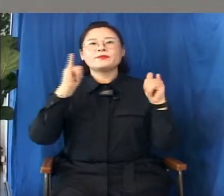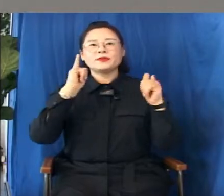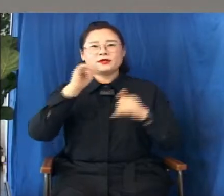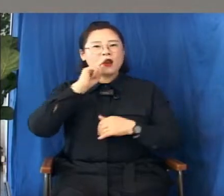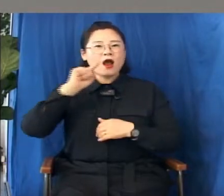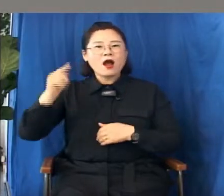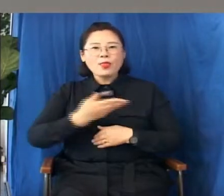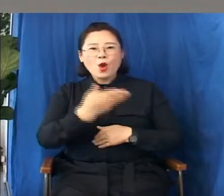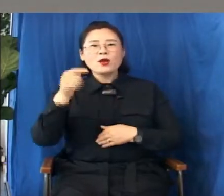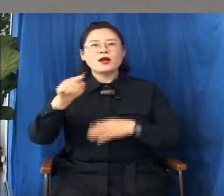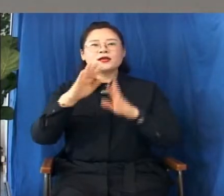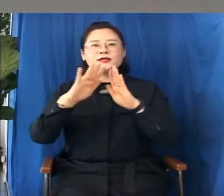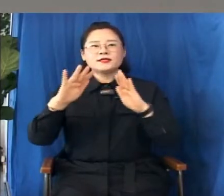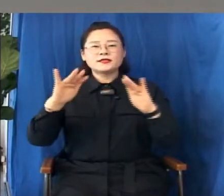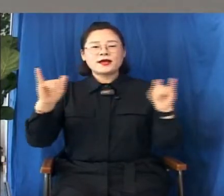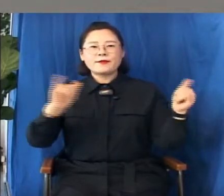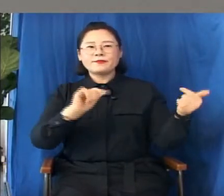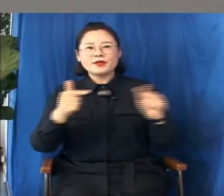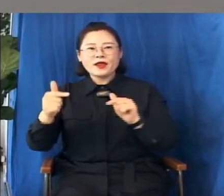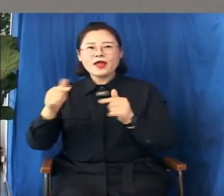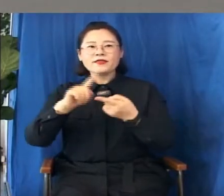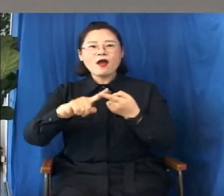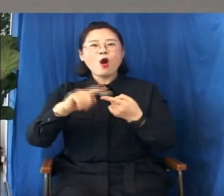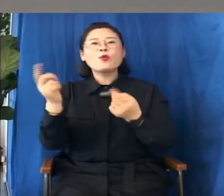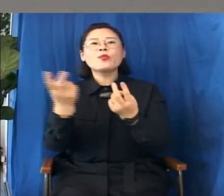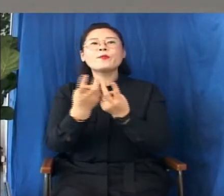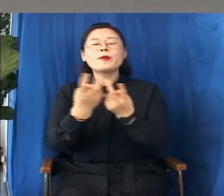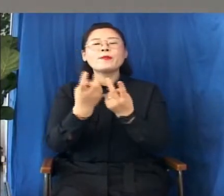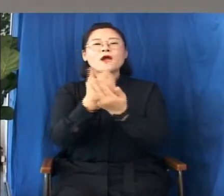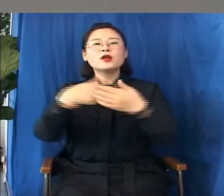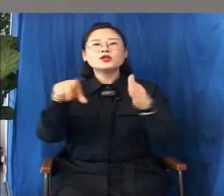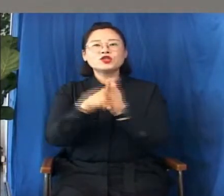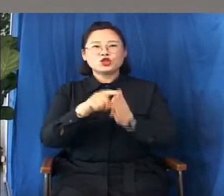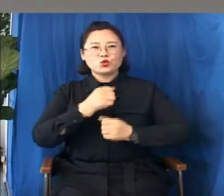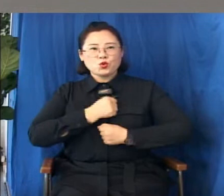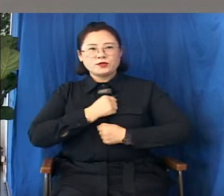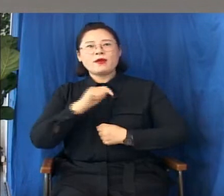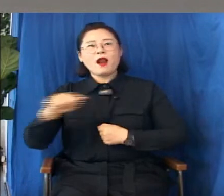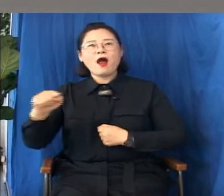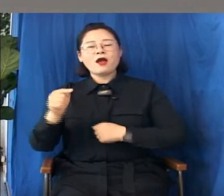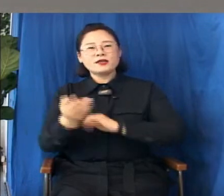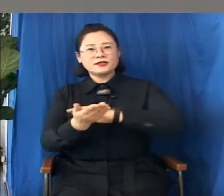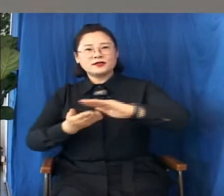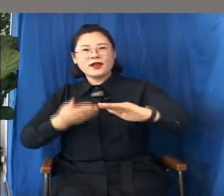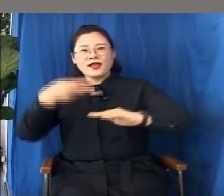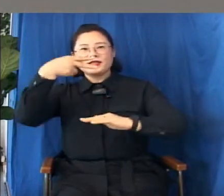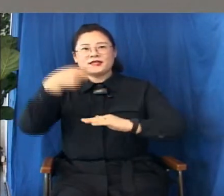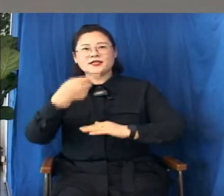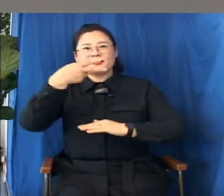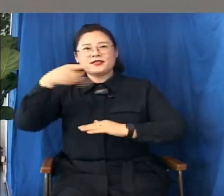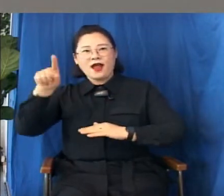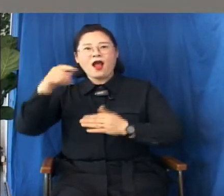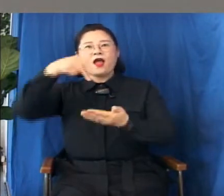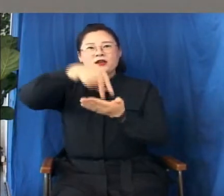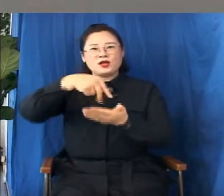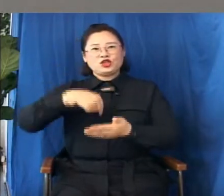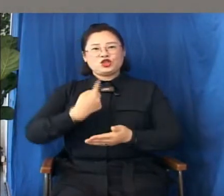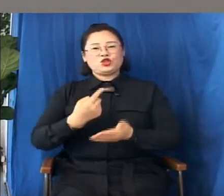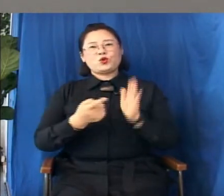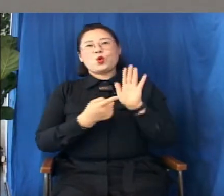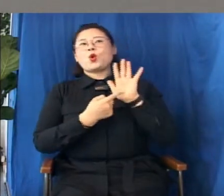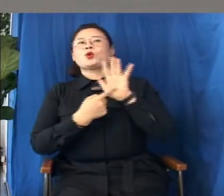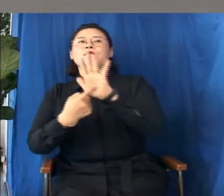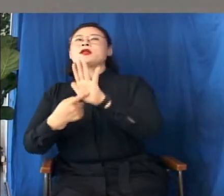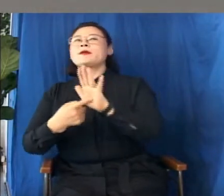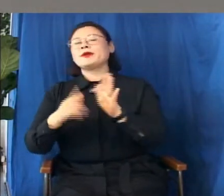이 사람들에 대하여 어떻게 하려는지 조심하라. 이전에 드다가 일어나 스스로 선전하며